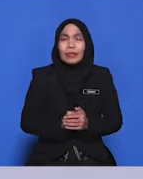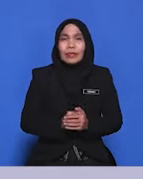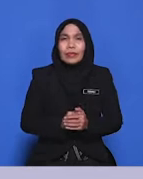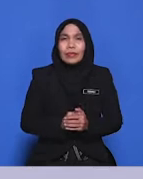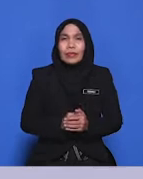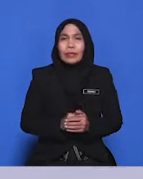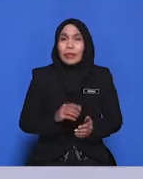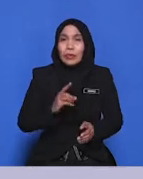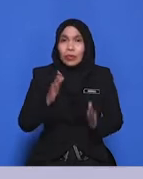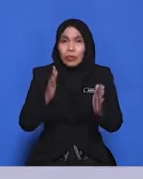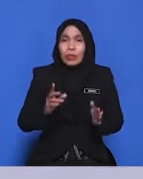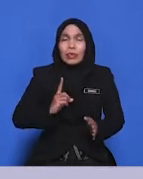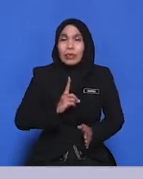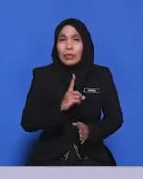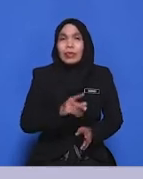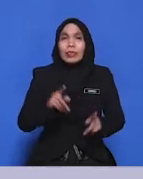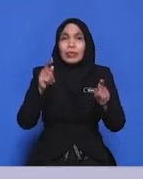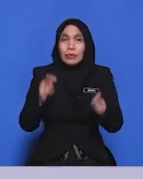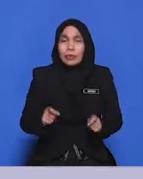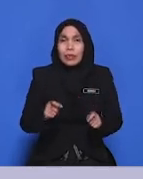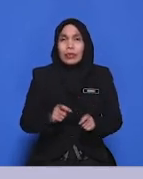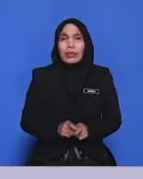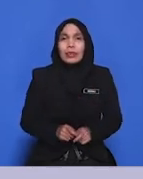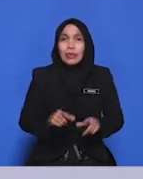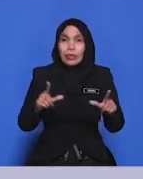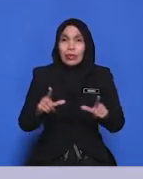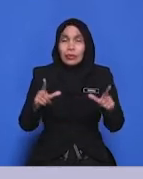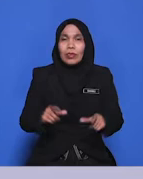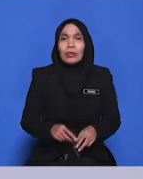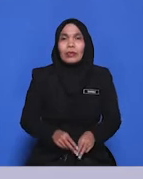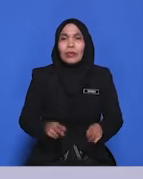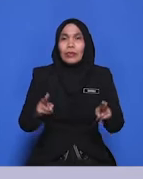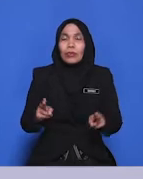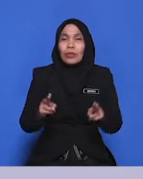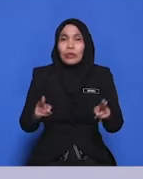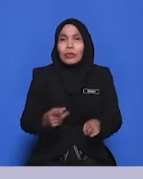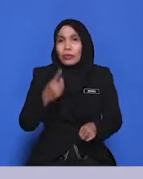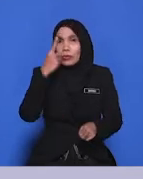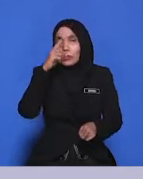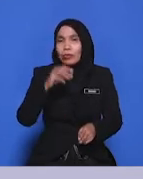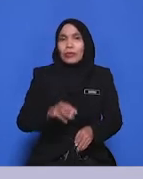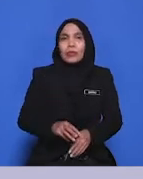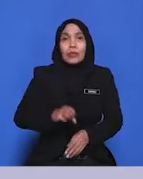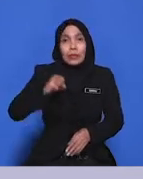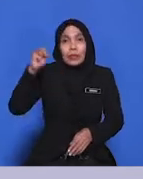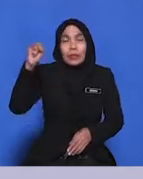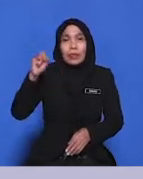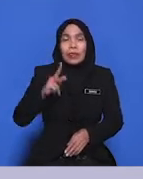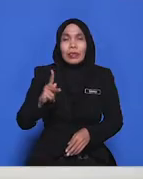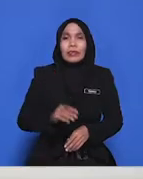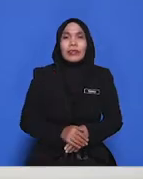kepada usaha-usaha untuk memerdekakan tanah air dan pemikiran mereka daripada